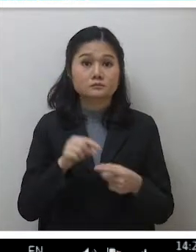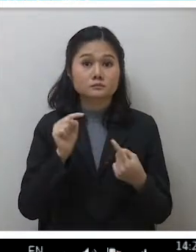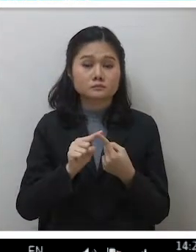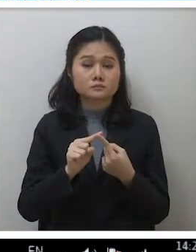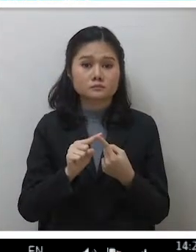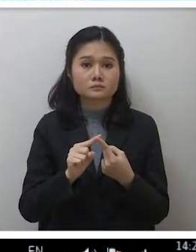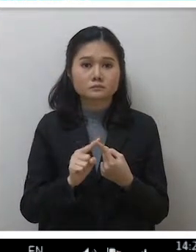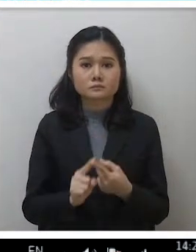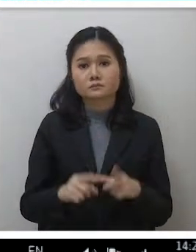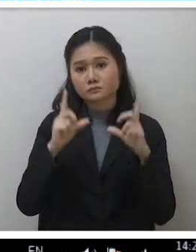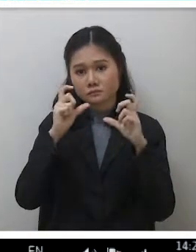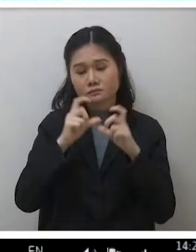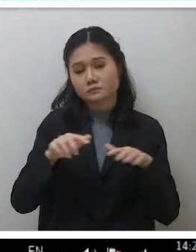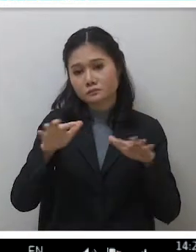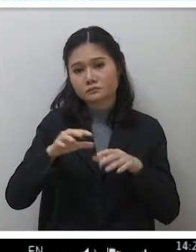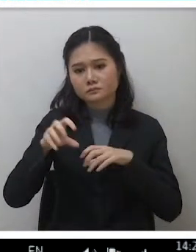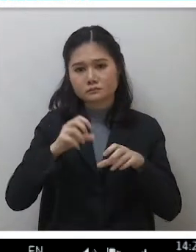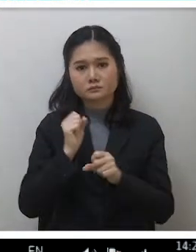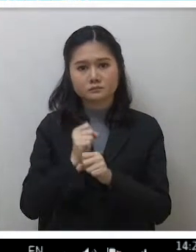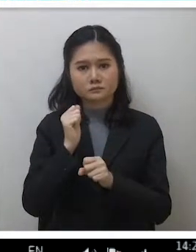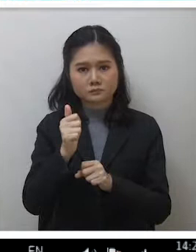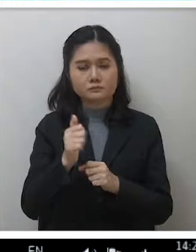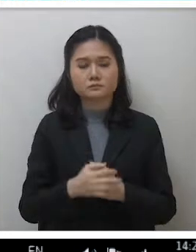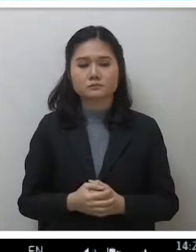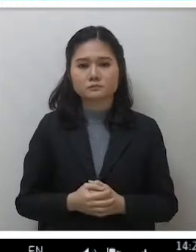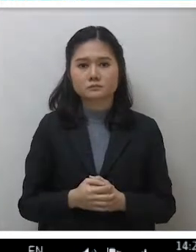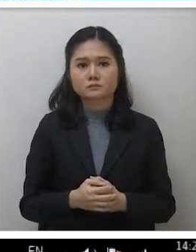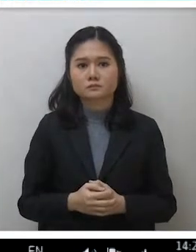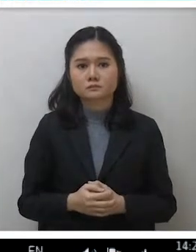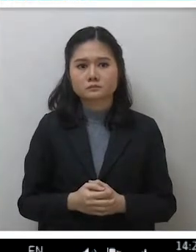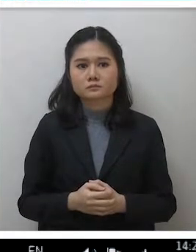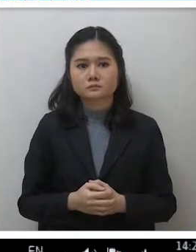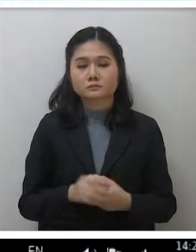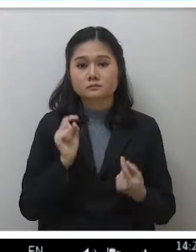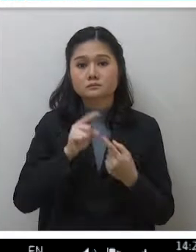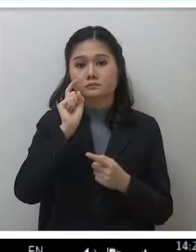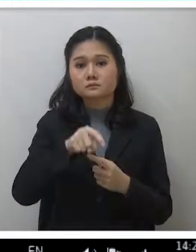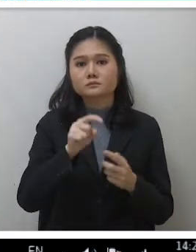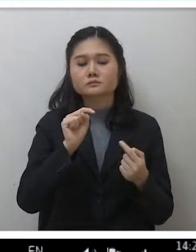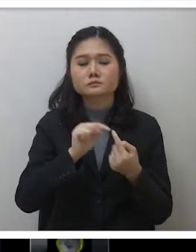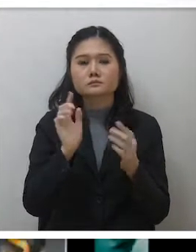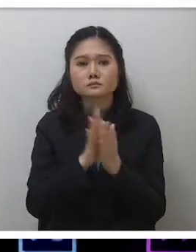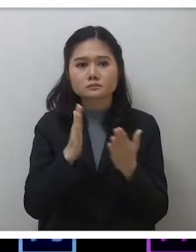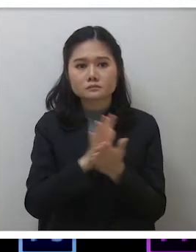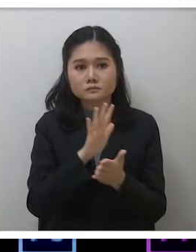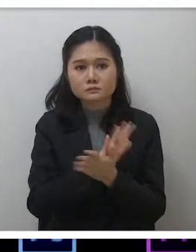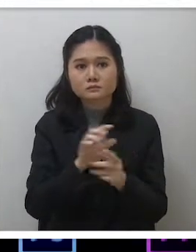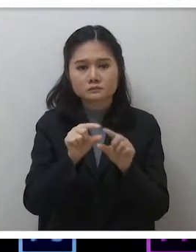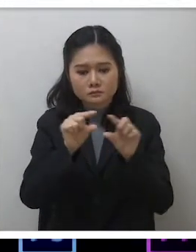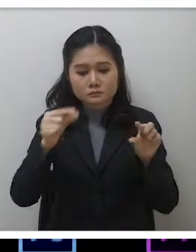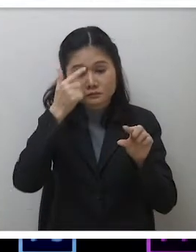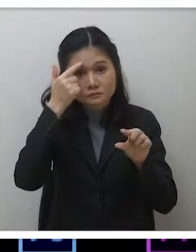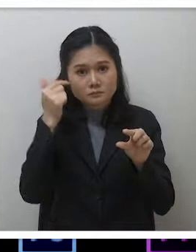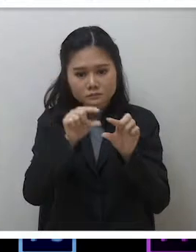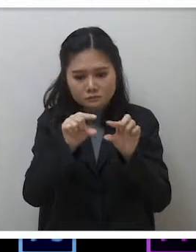เมล่าวิวเนี่ยเขาสามารถจัดได้คือเราคลิกที่เลเยอร์นะครับเขาจะขึ้นเป็นแถบดำทั้งแถบเลย